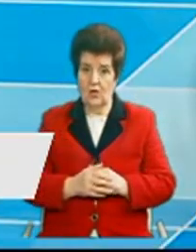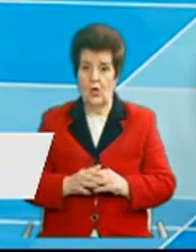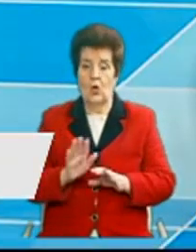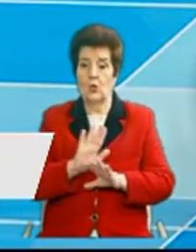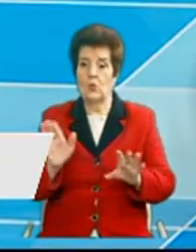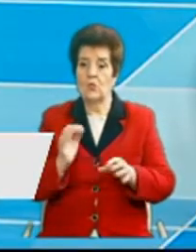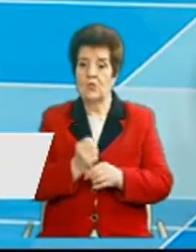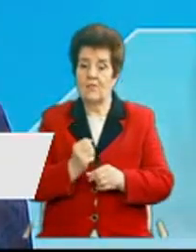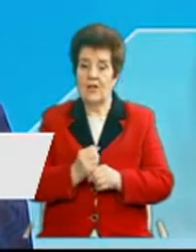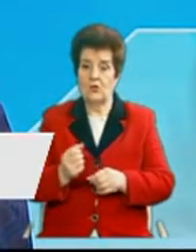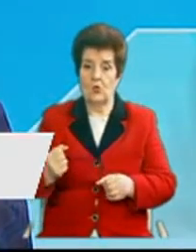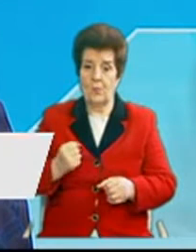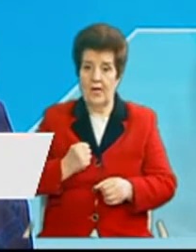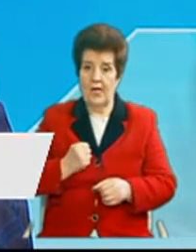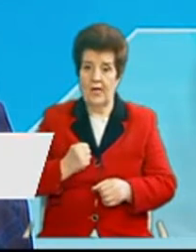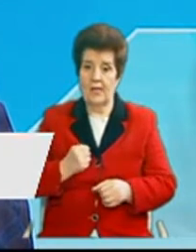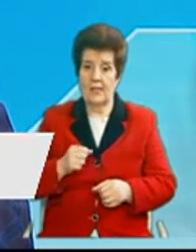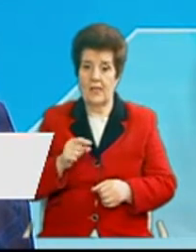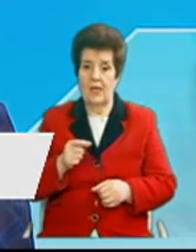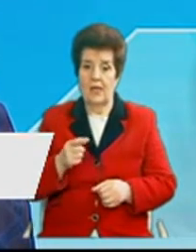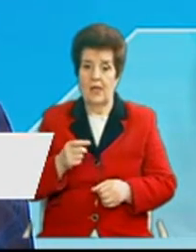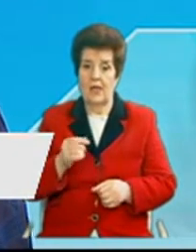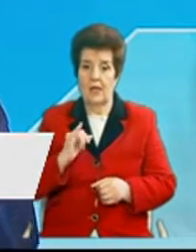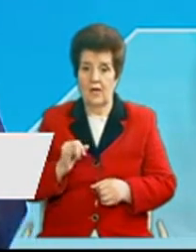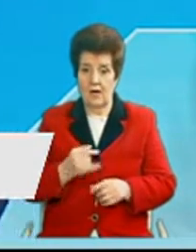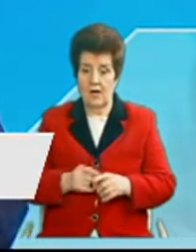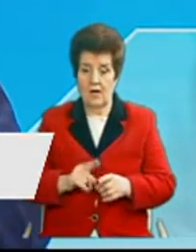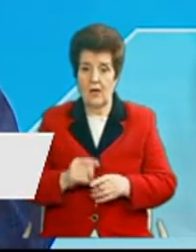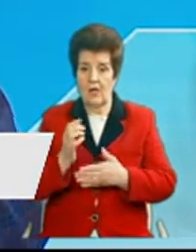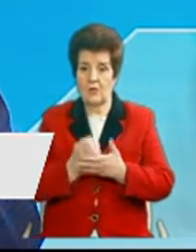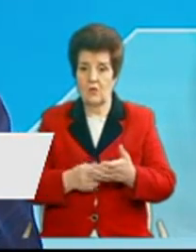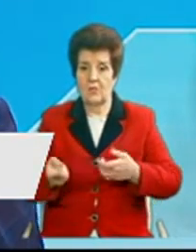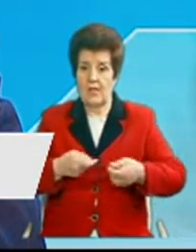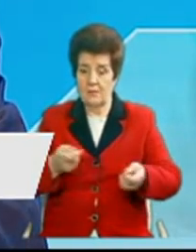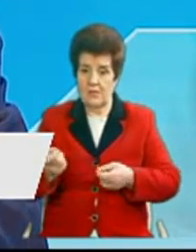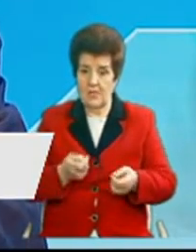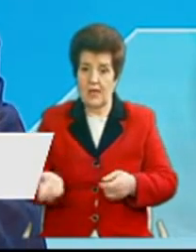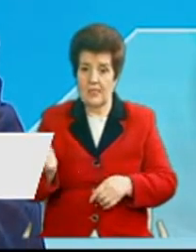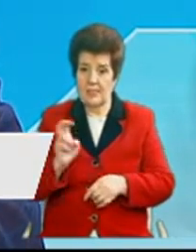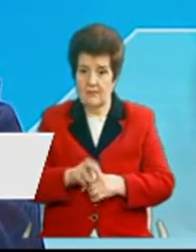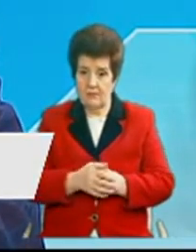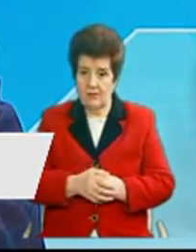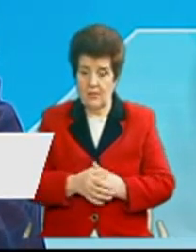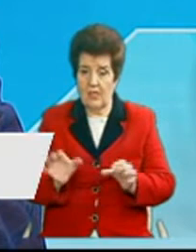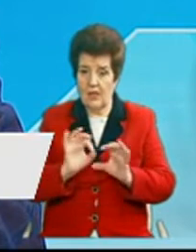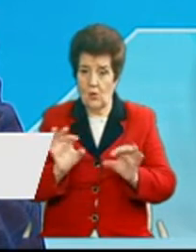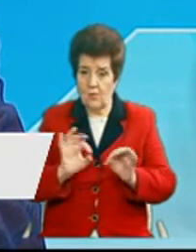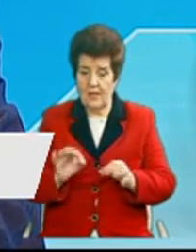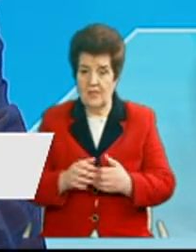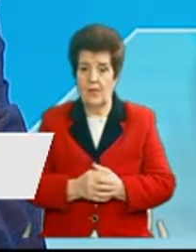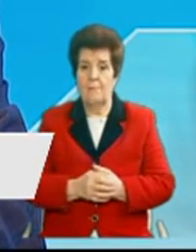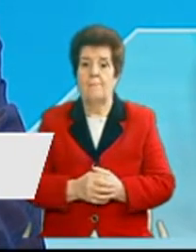se face. Cu părere de rău, este și folosirea resurselor administrative, și am să vin aici cu argumente, este